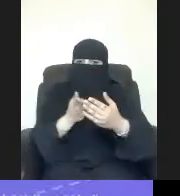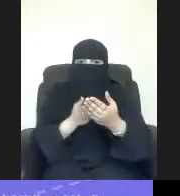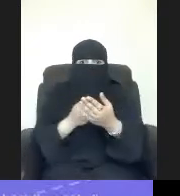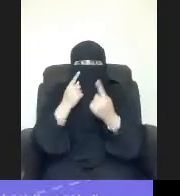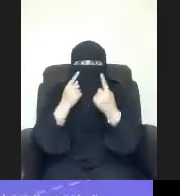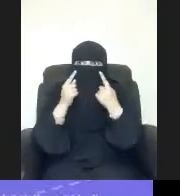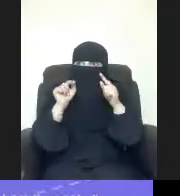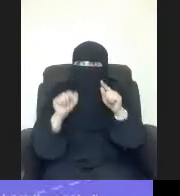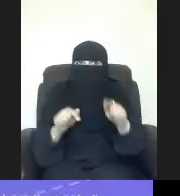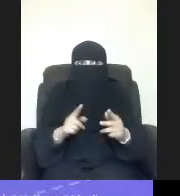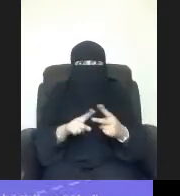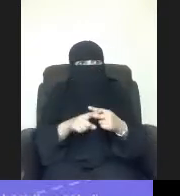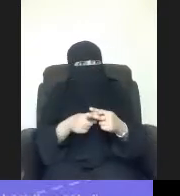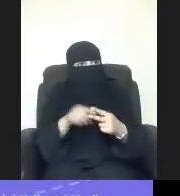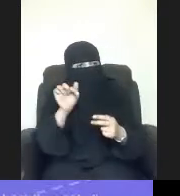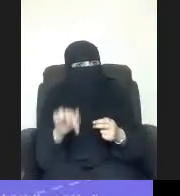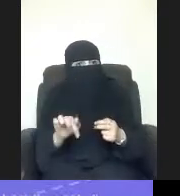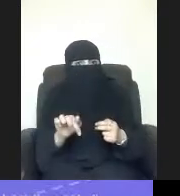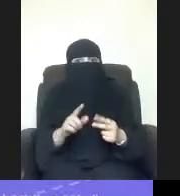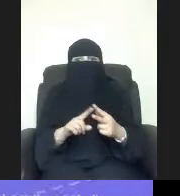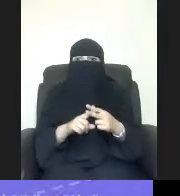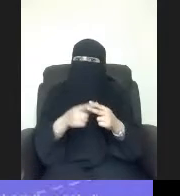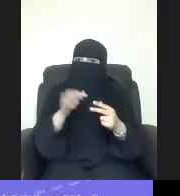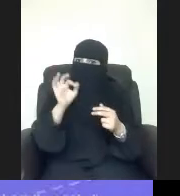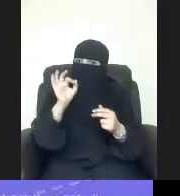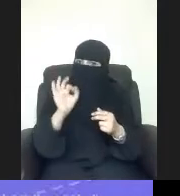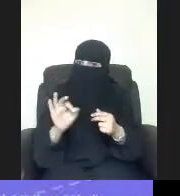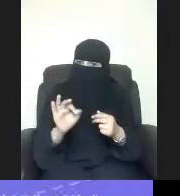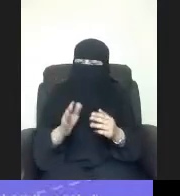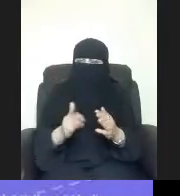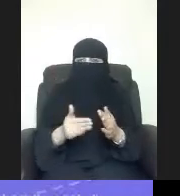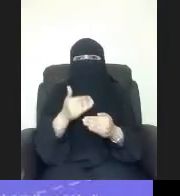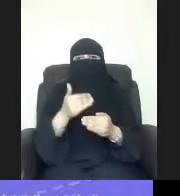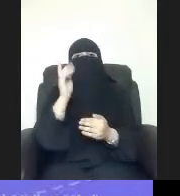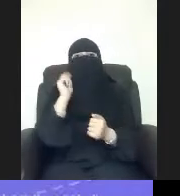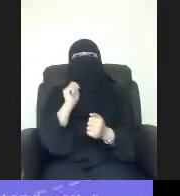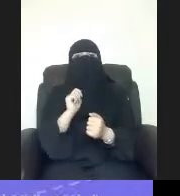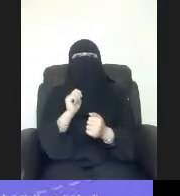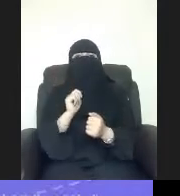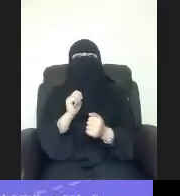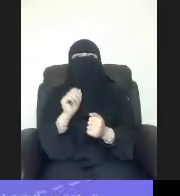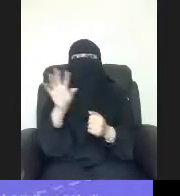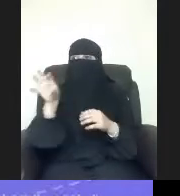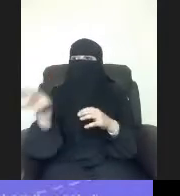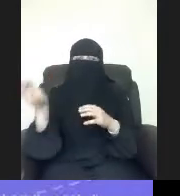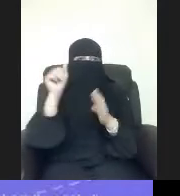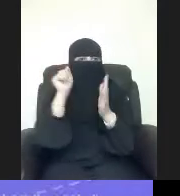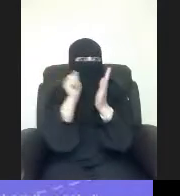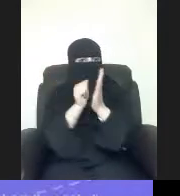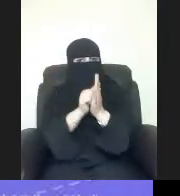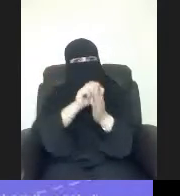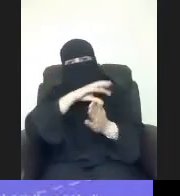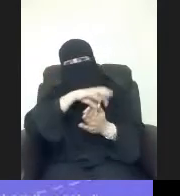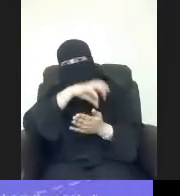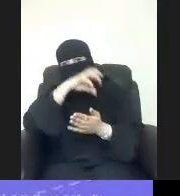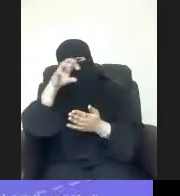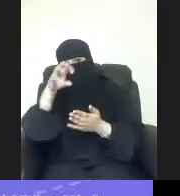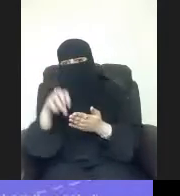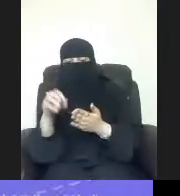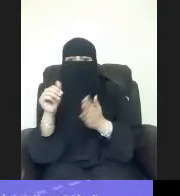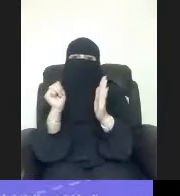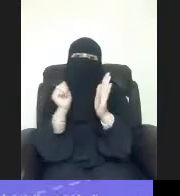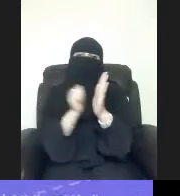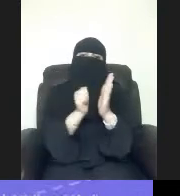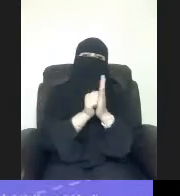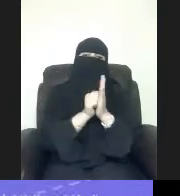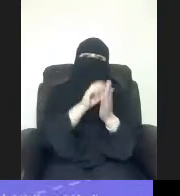ما ودي أن أطيل لكن لابد نذكر هذه النقاط. أنا انتقلت من بيت إلى بيت وكان عندي ألياف، وعندما انتقلت ما